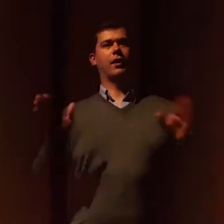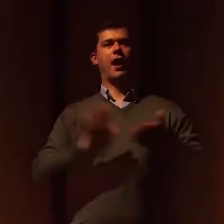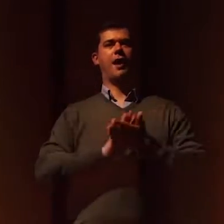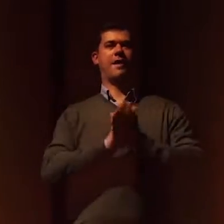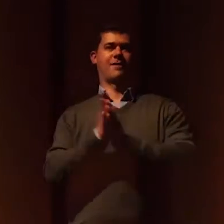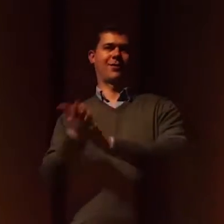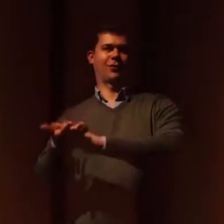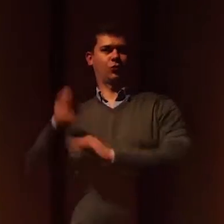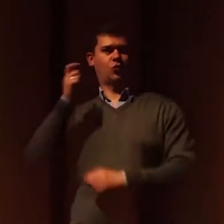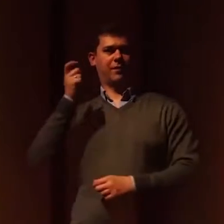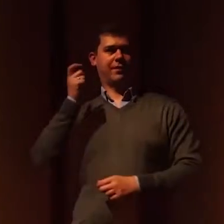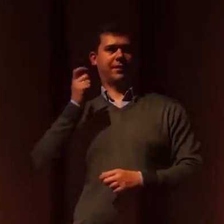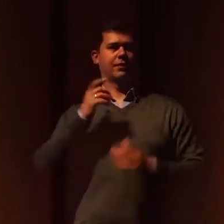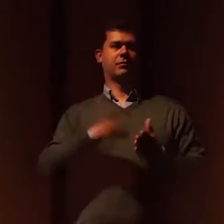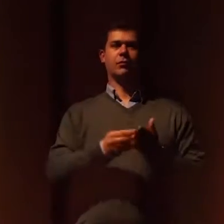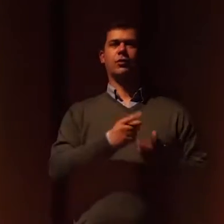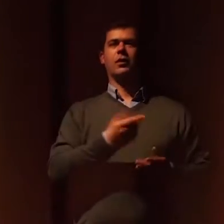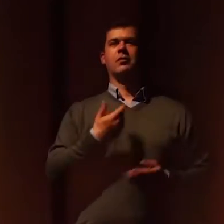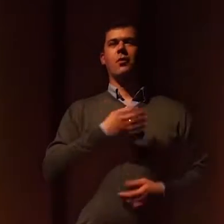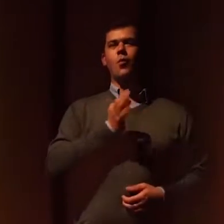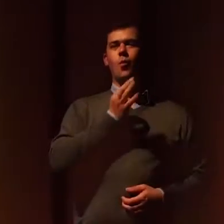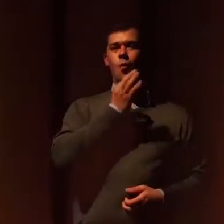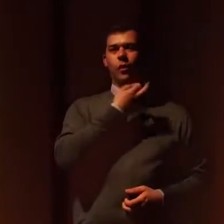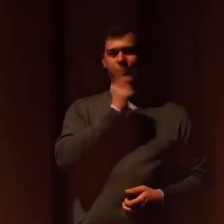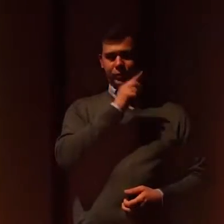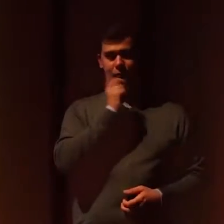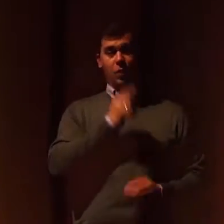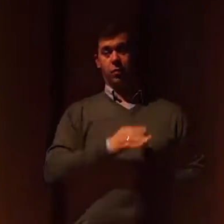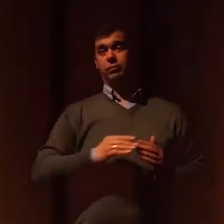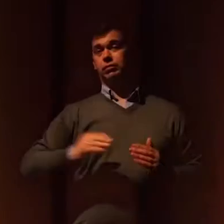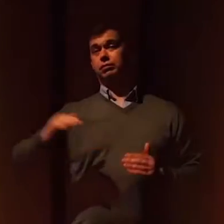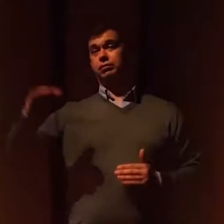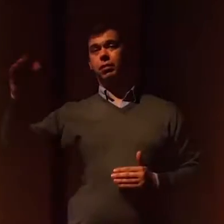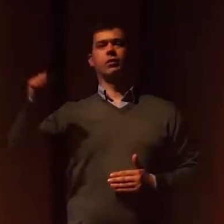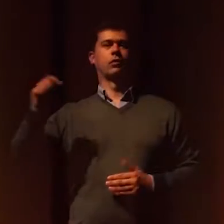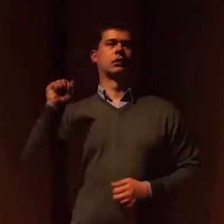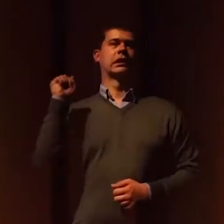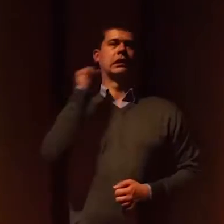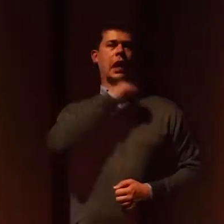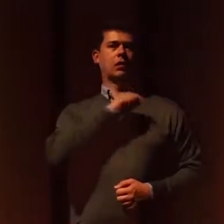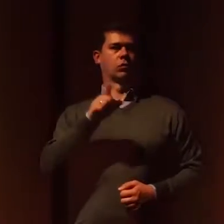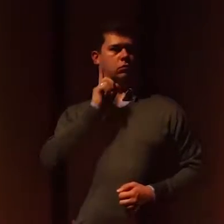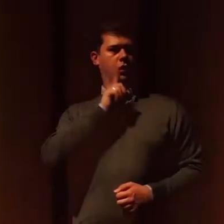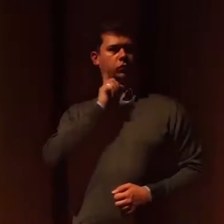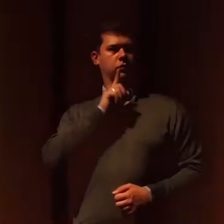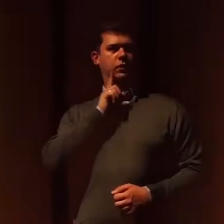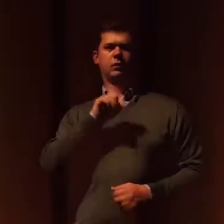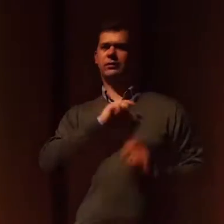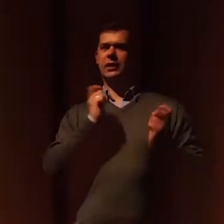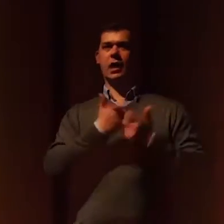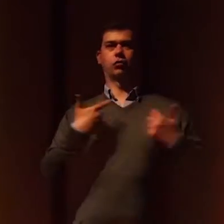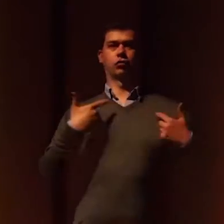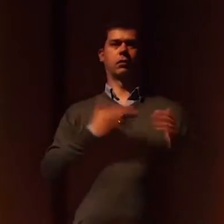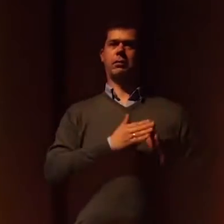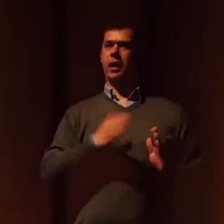człowieka jak czego takiego oseska się rozwija do starości i mężczyzna tam jest portretowany przez całe życie ma